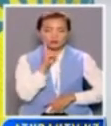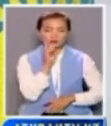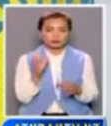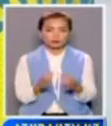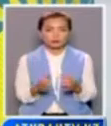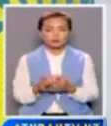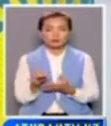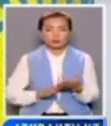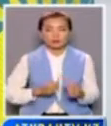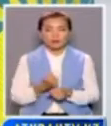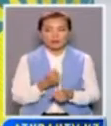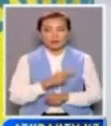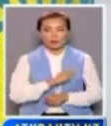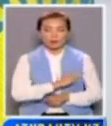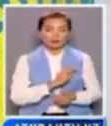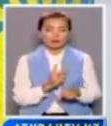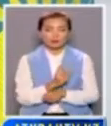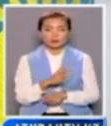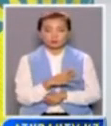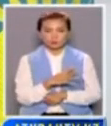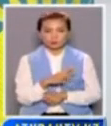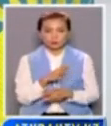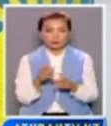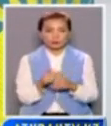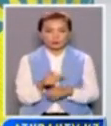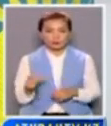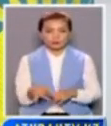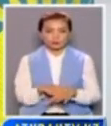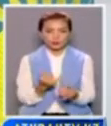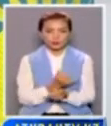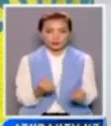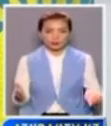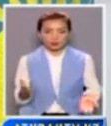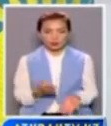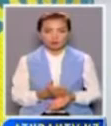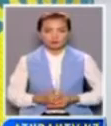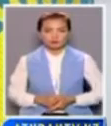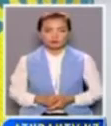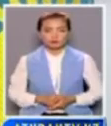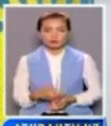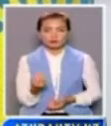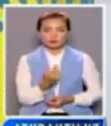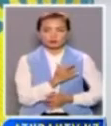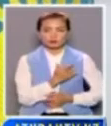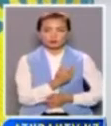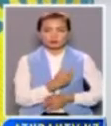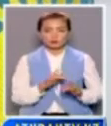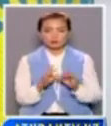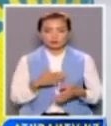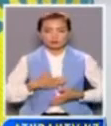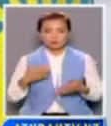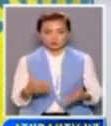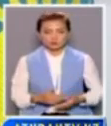штабом проработать двойную работу во благо общества, во благо народа. И еще раз хочу выразить